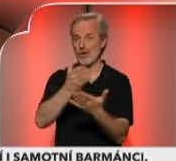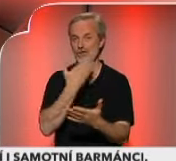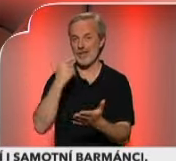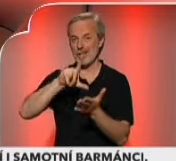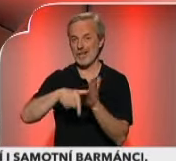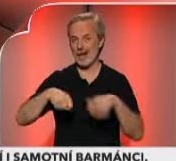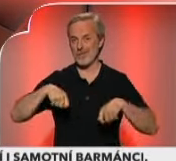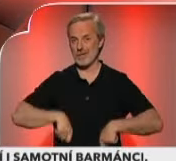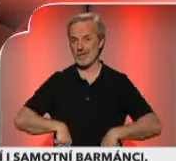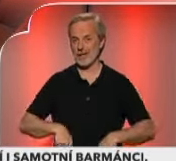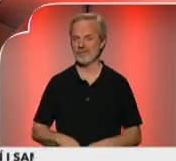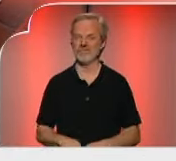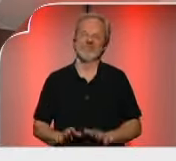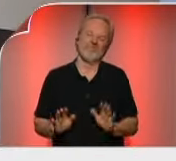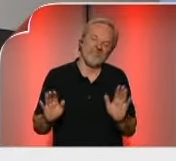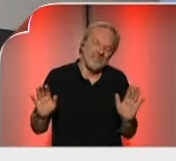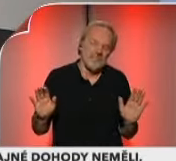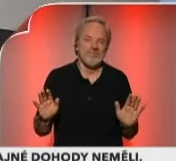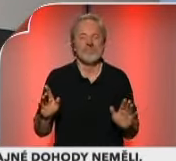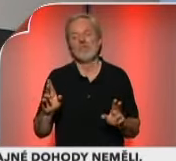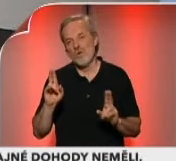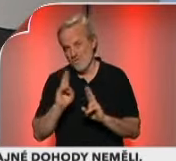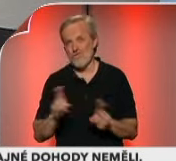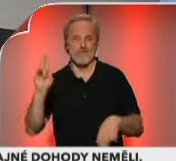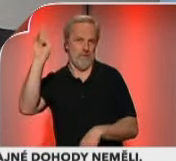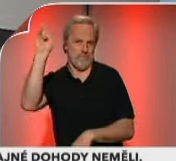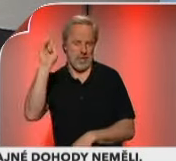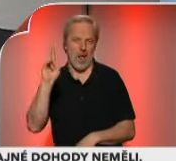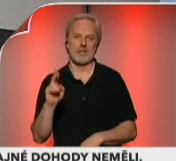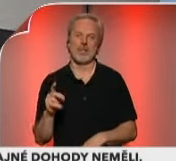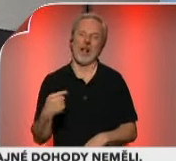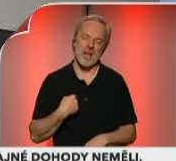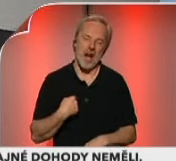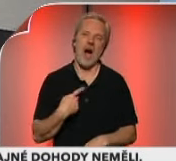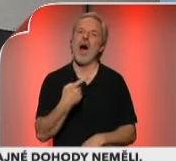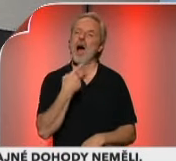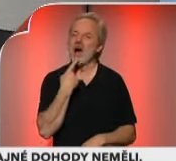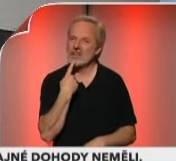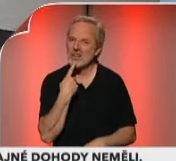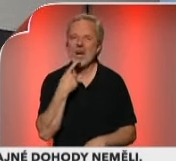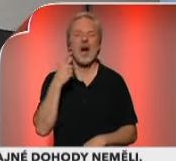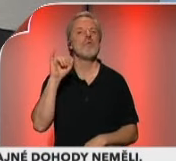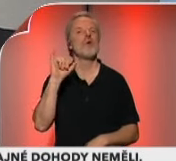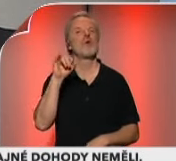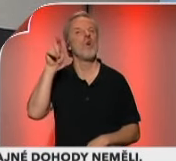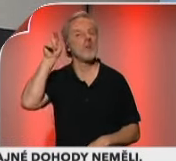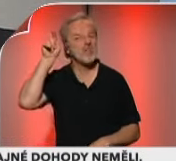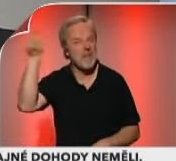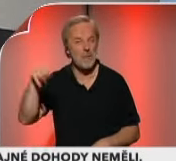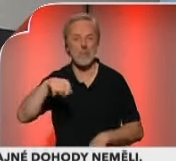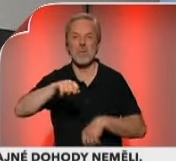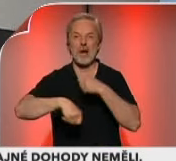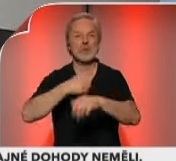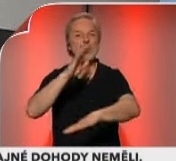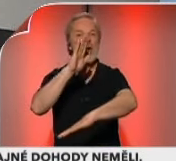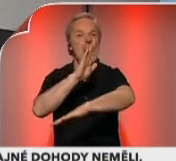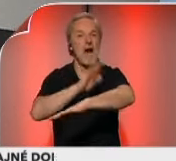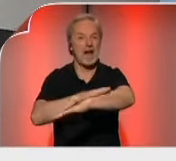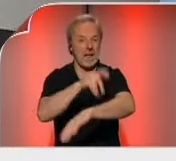si že ani jeden z těch současných radních nemá ve své podstatě mandát být lídrem